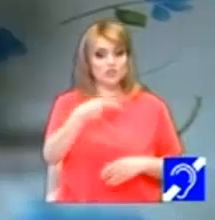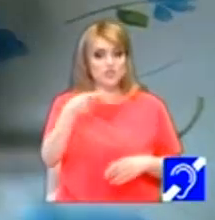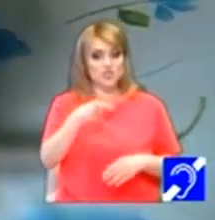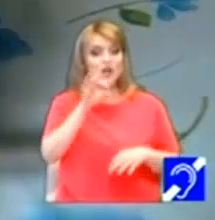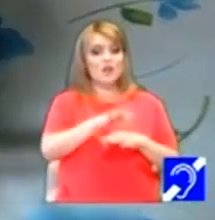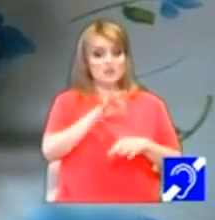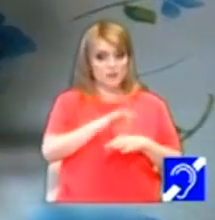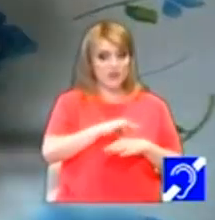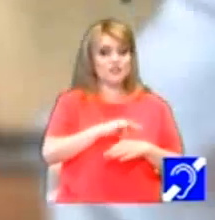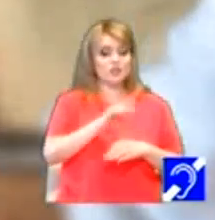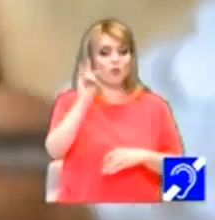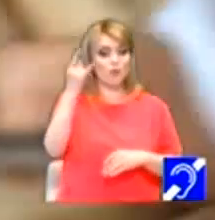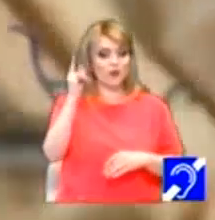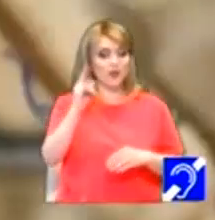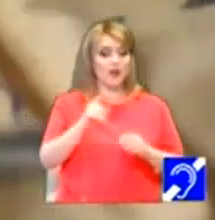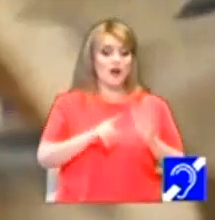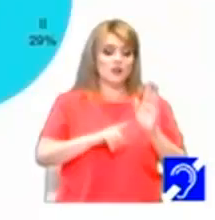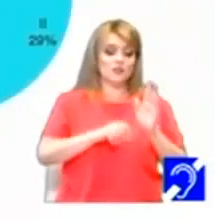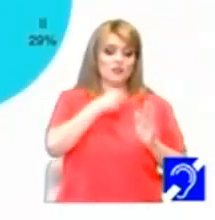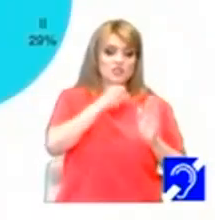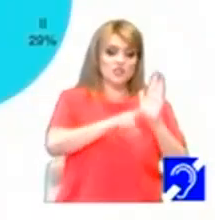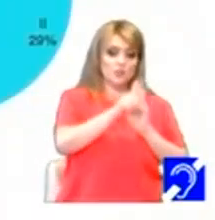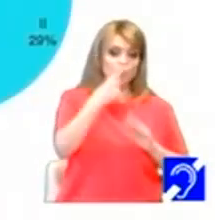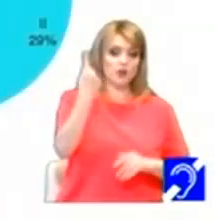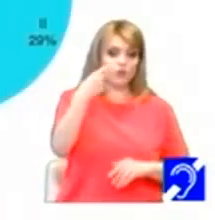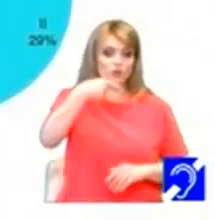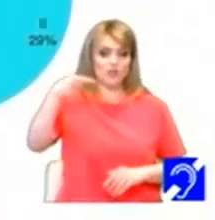mulți au vârsta cuprinsă între 1 și 5 ani. Avem